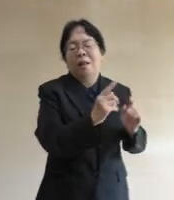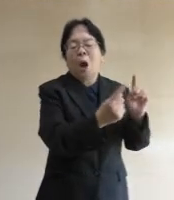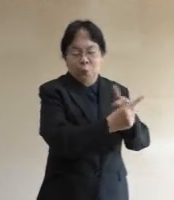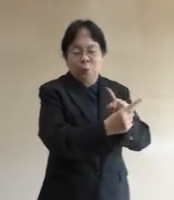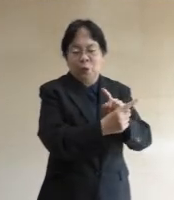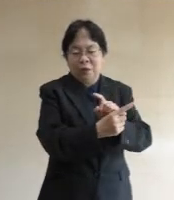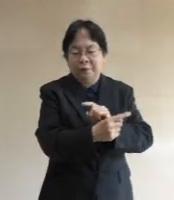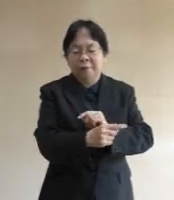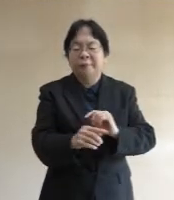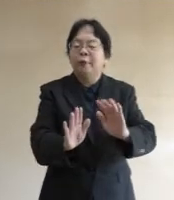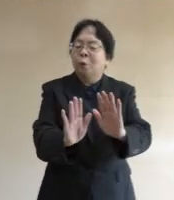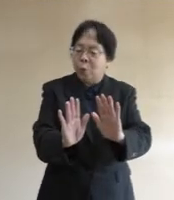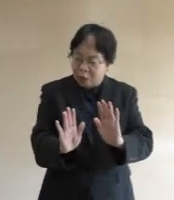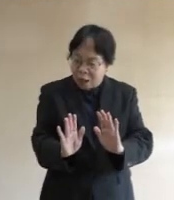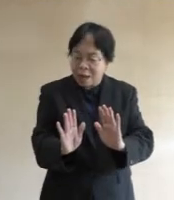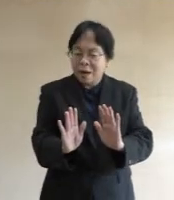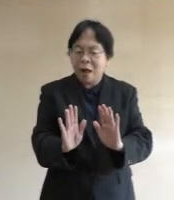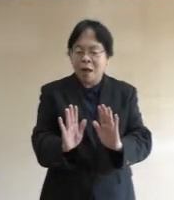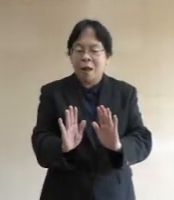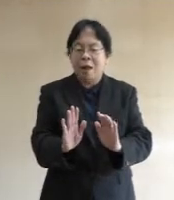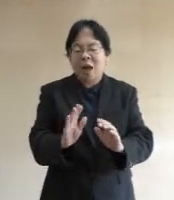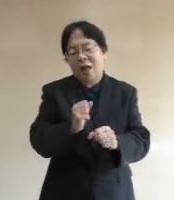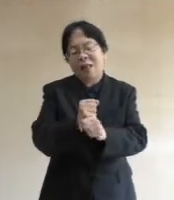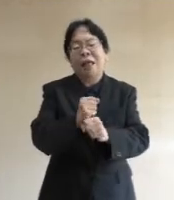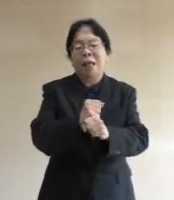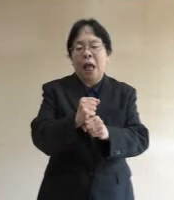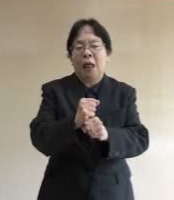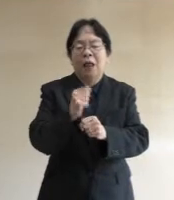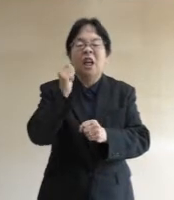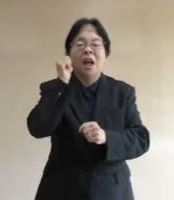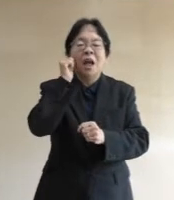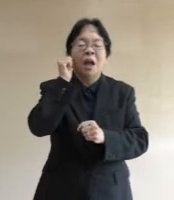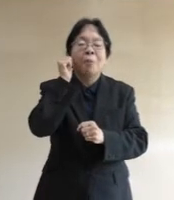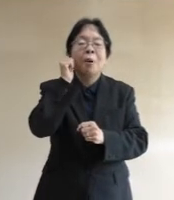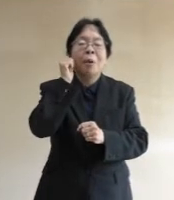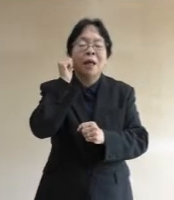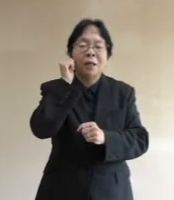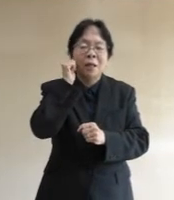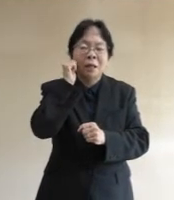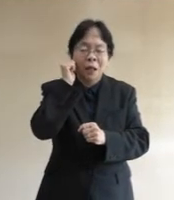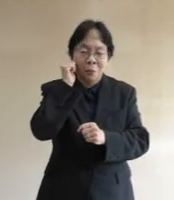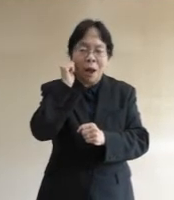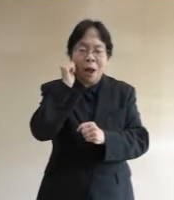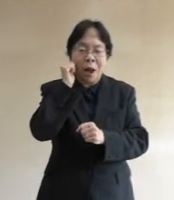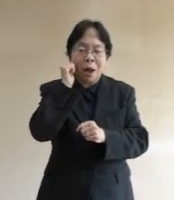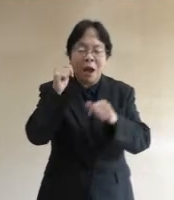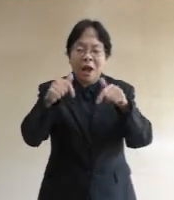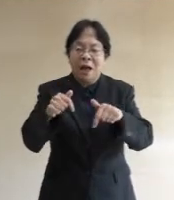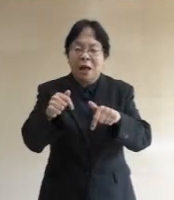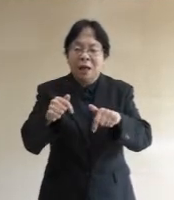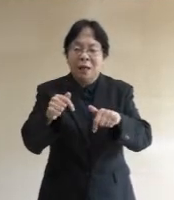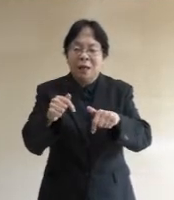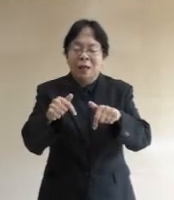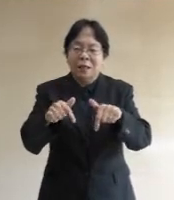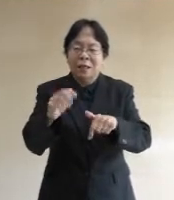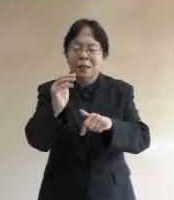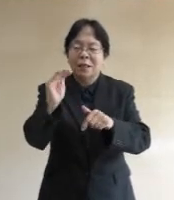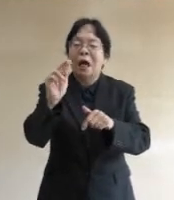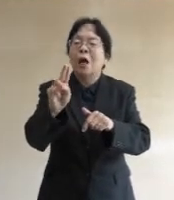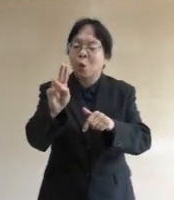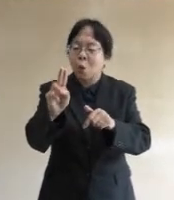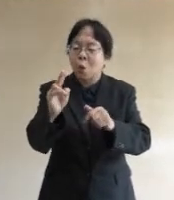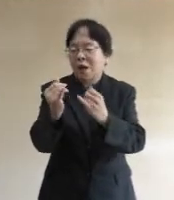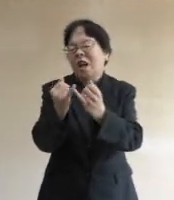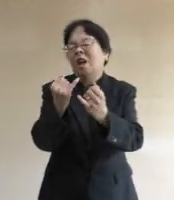、やっぱりそういった受け入れができない場合には、ワクワク西郷さんみたいに自分のところ